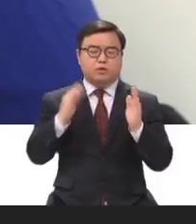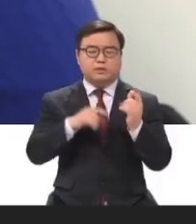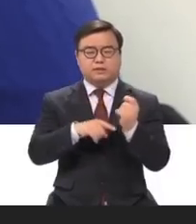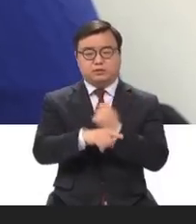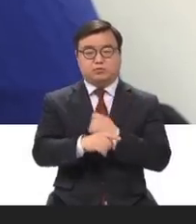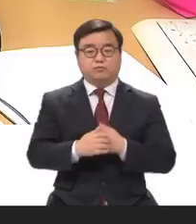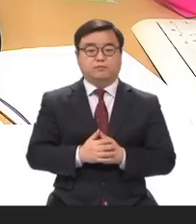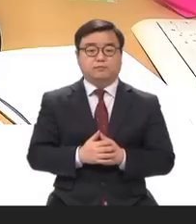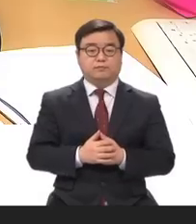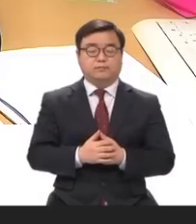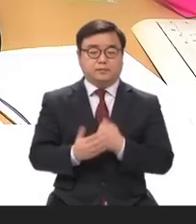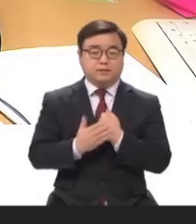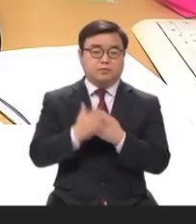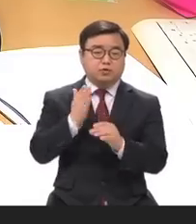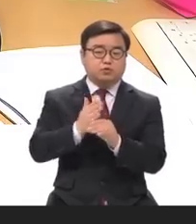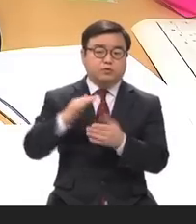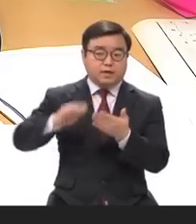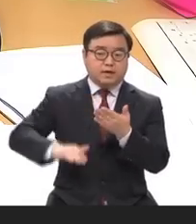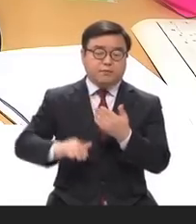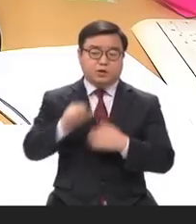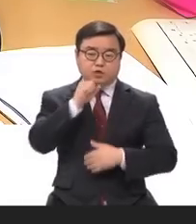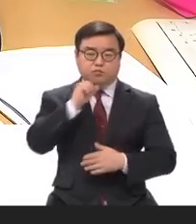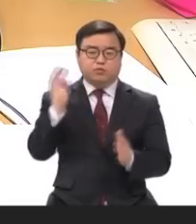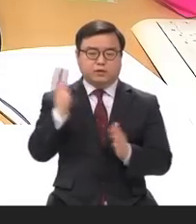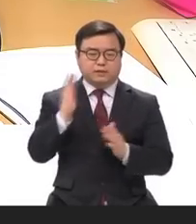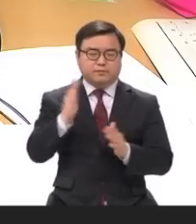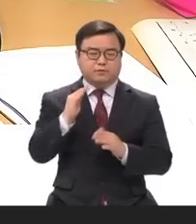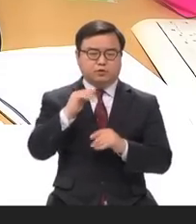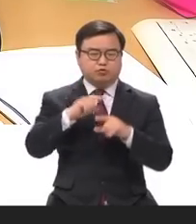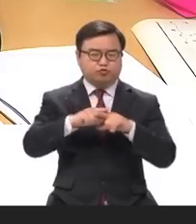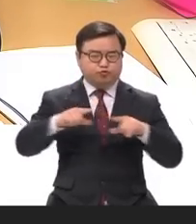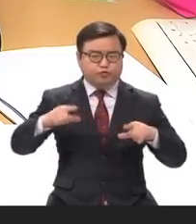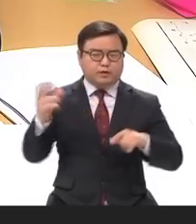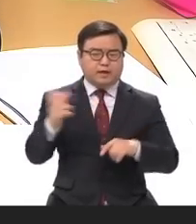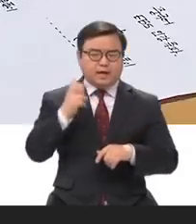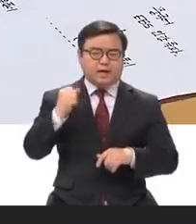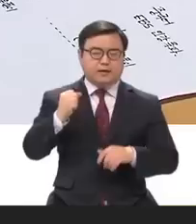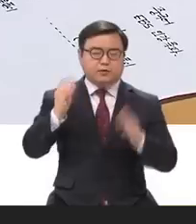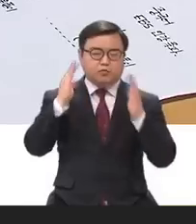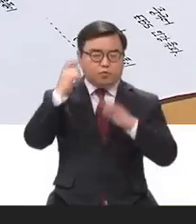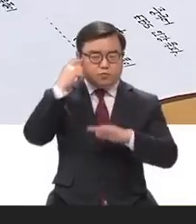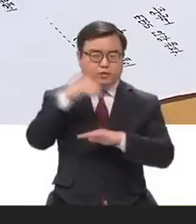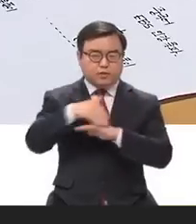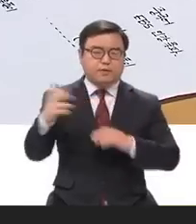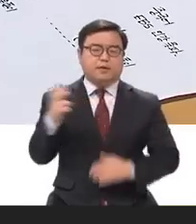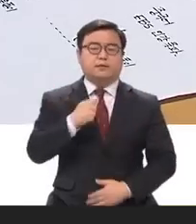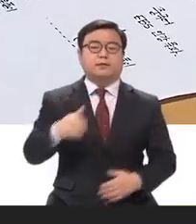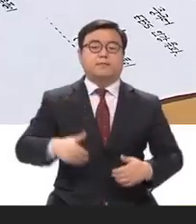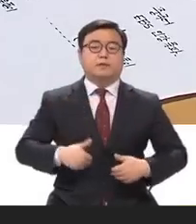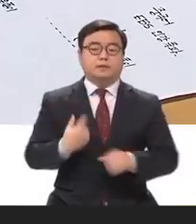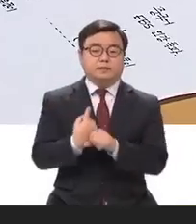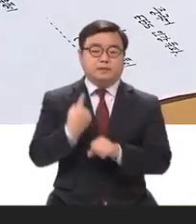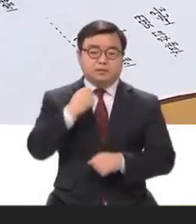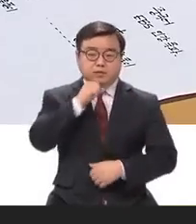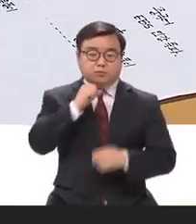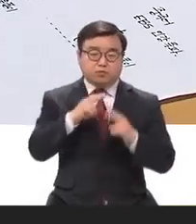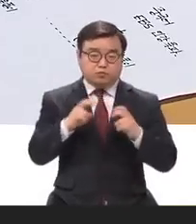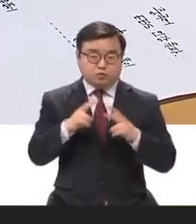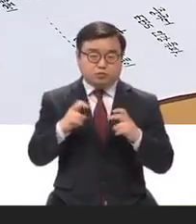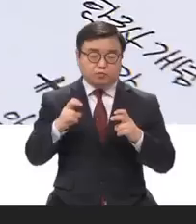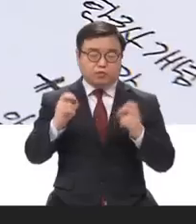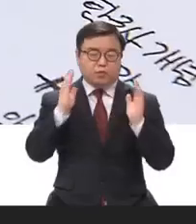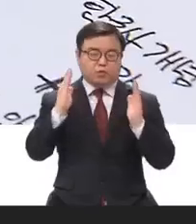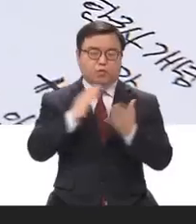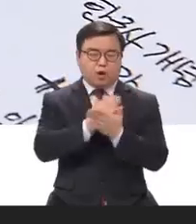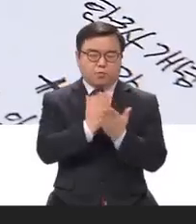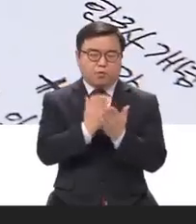따라서 중하위권 학생들은 균형 잡힌 학습 계획을 세우는 것이 중요합니다. 지난해 성적표를 분석해 자신의 영역별 수준에 맞는